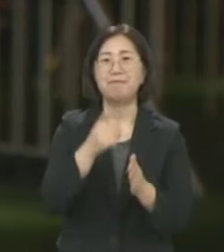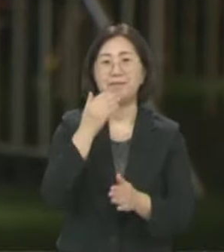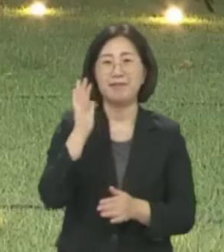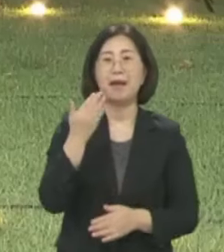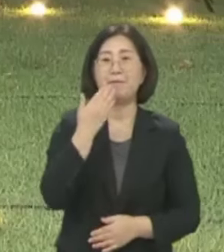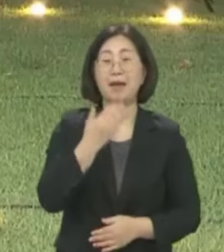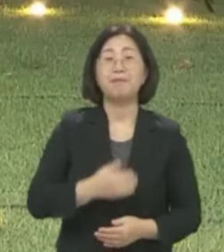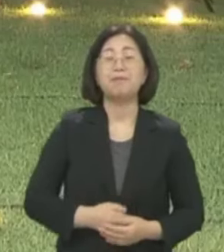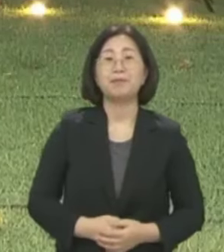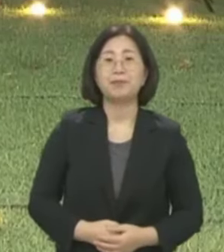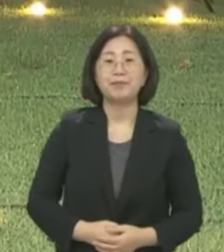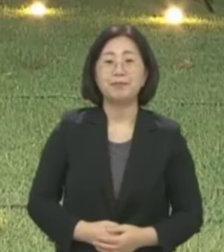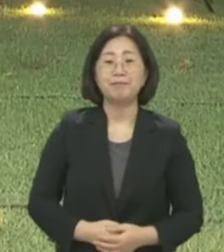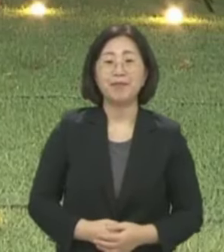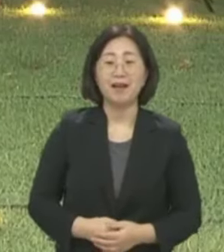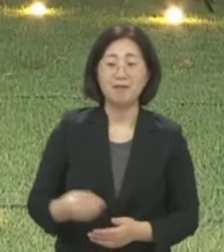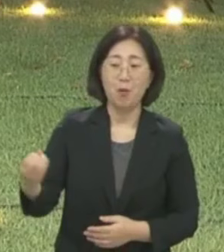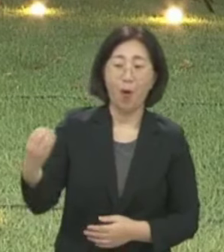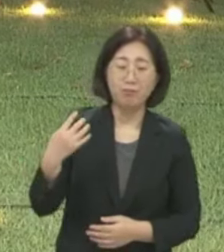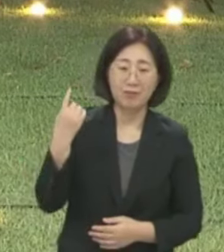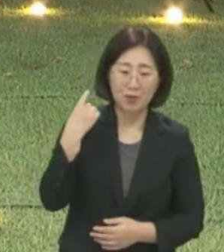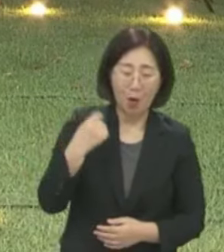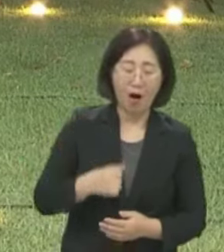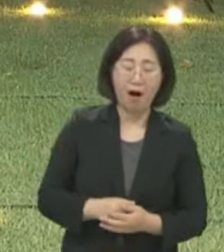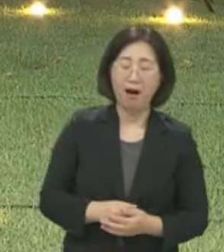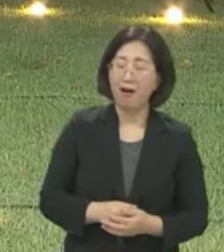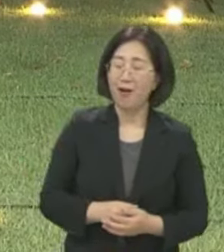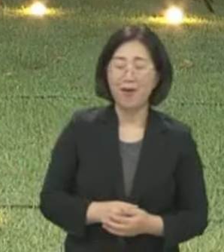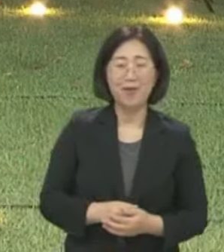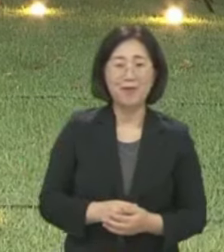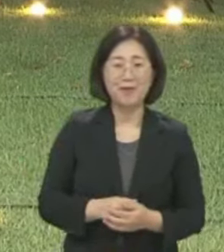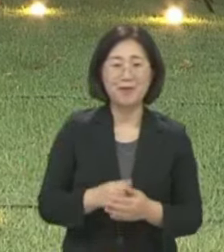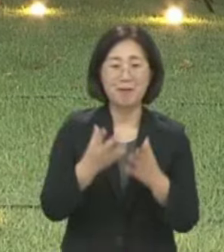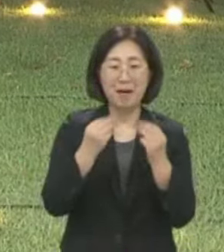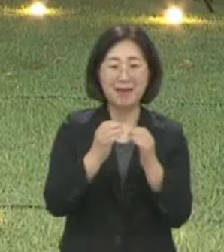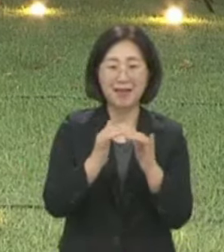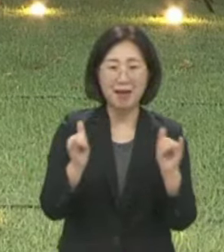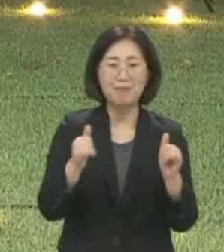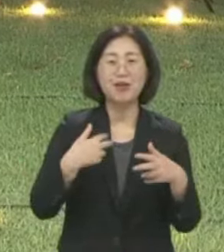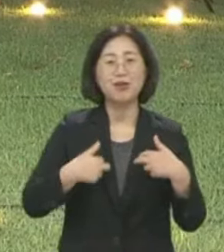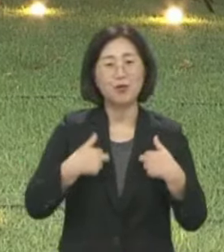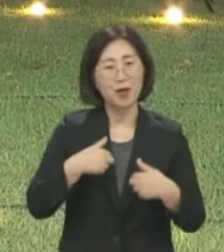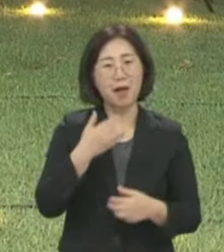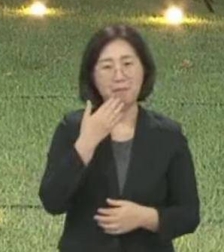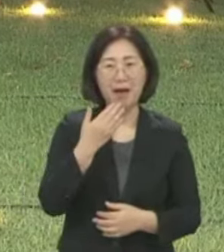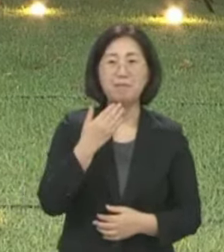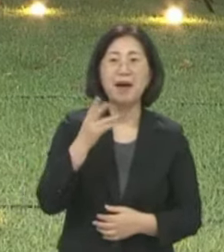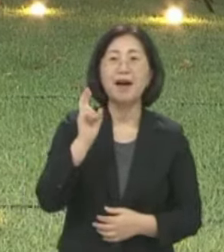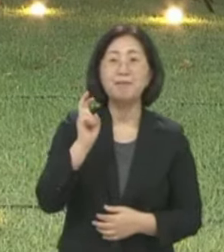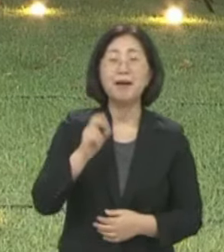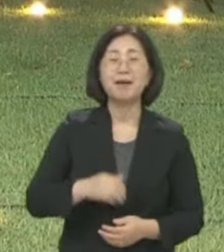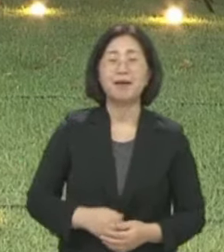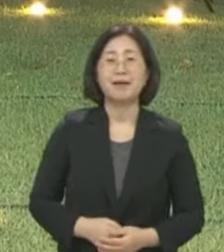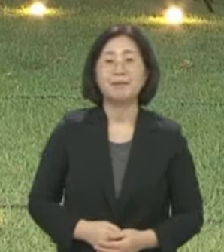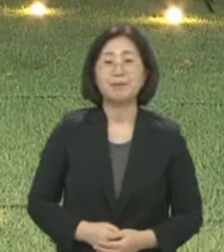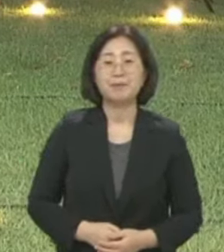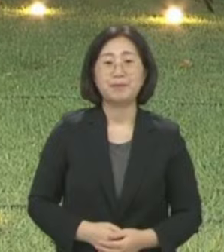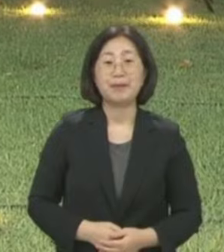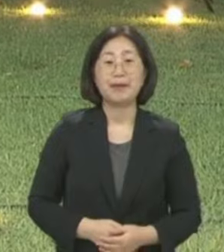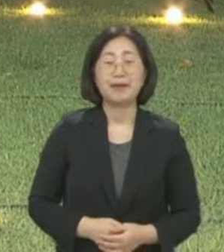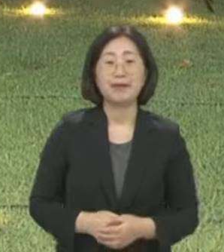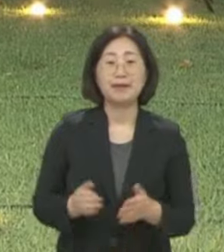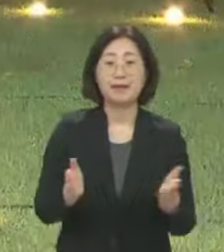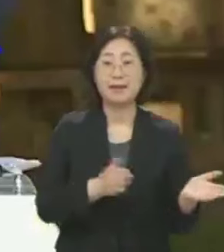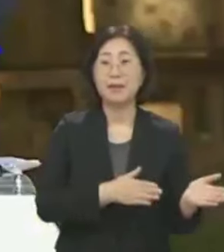드리겠습니다. 네, 시장님 말씀 듣고 보니까 정말 다양한 연령층의 사람들이 즐길 수 있는 축제가 되지 않을까 생각이 듭니다. 네, 그럼